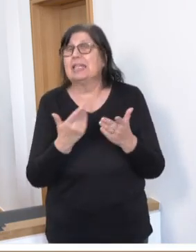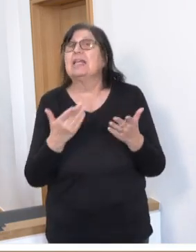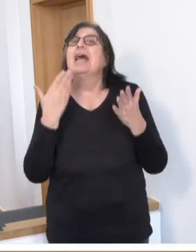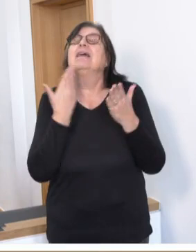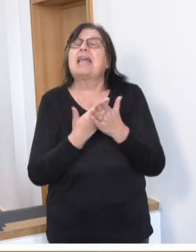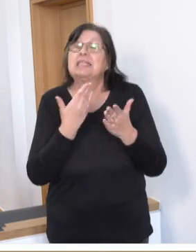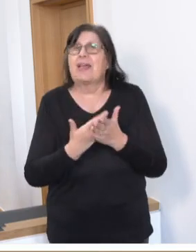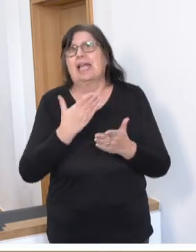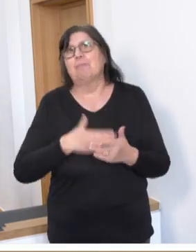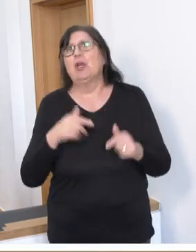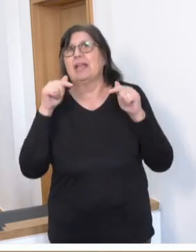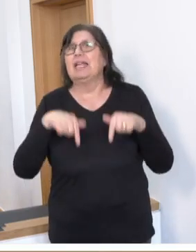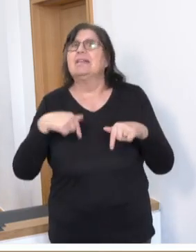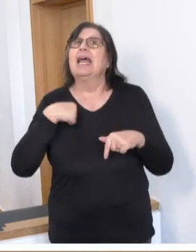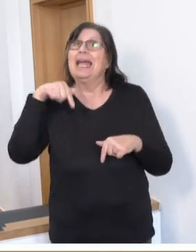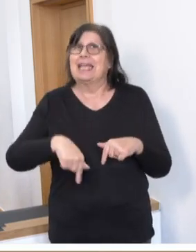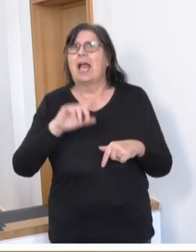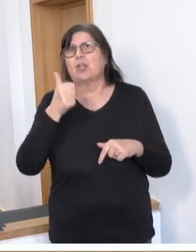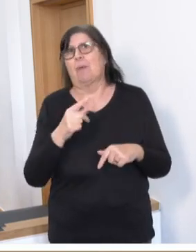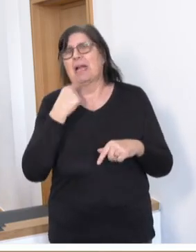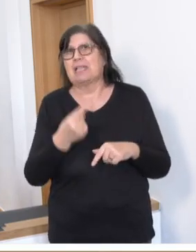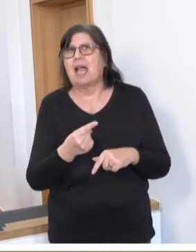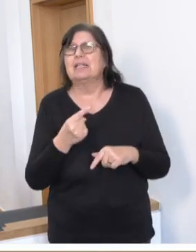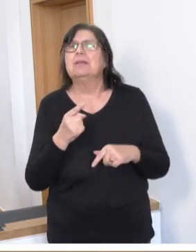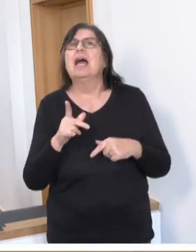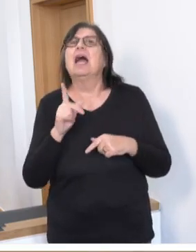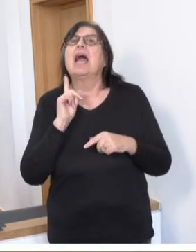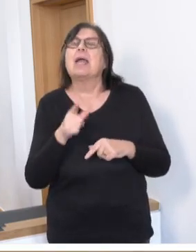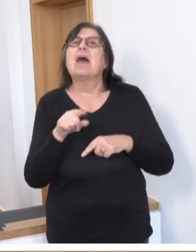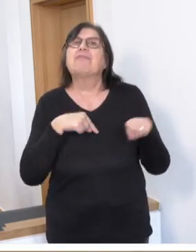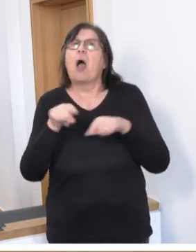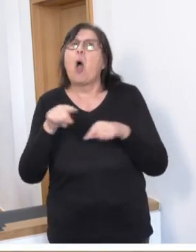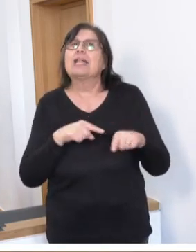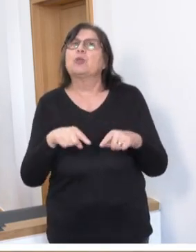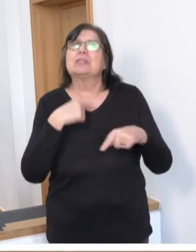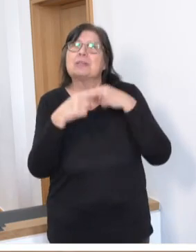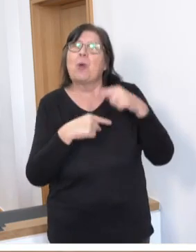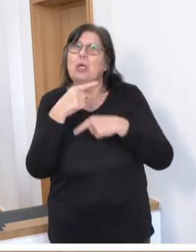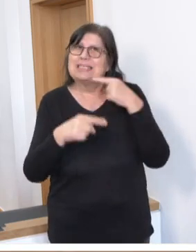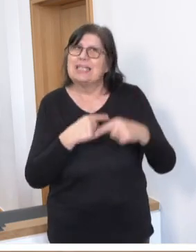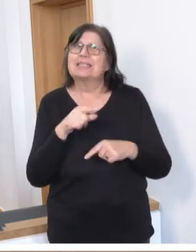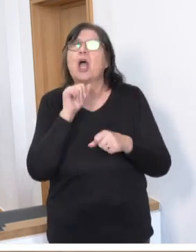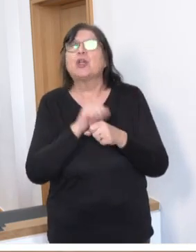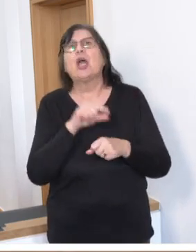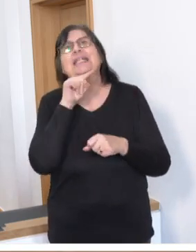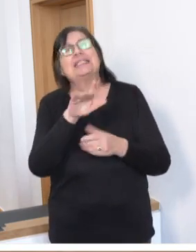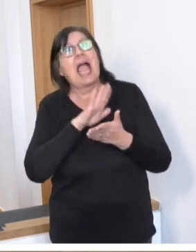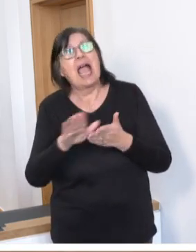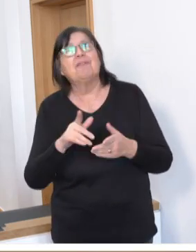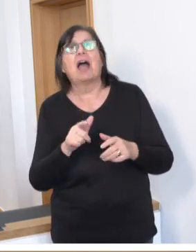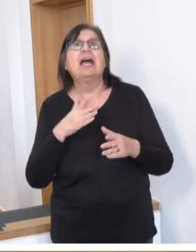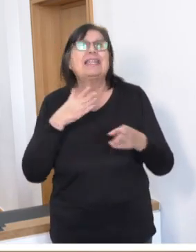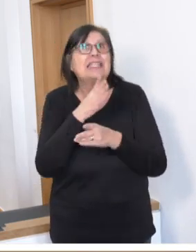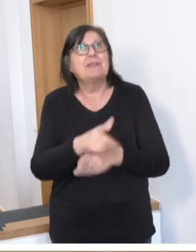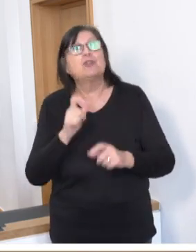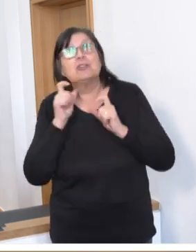Und deswegen möchte ich an der Stelle noch mal sagen, im Verordnungsprozess könnten Sie mal einfach aufhören reinzuschreien, Herr